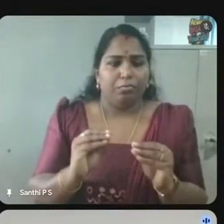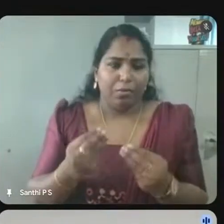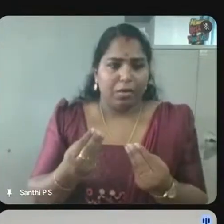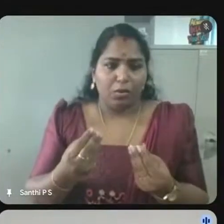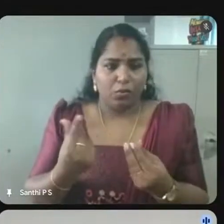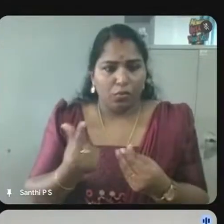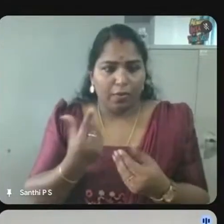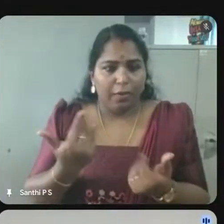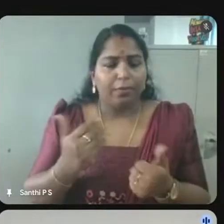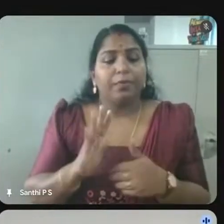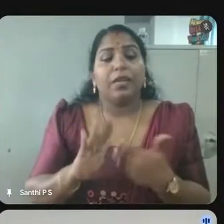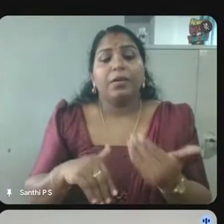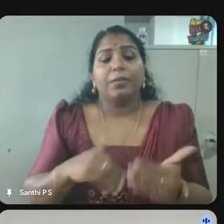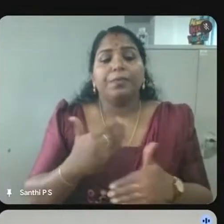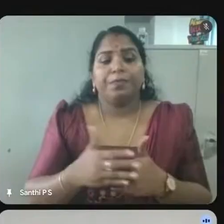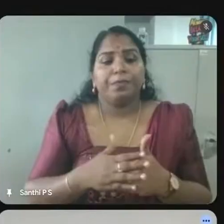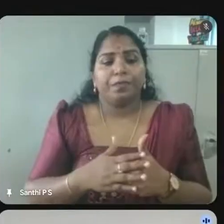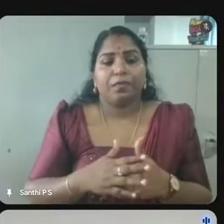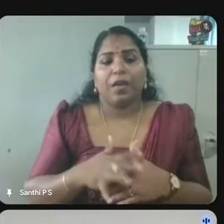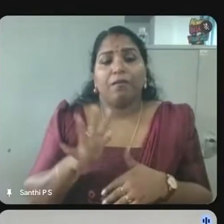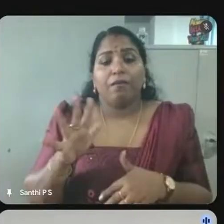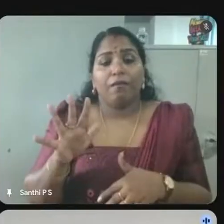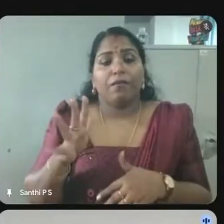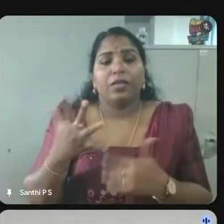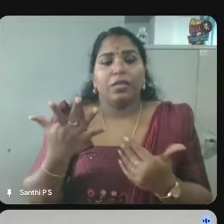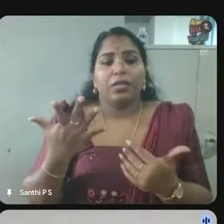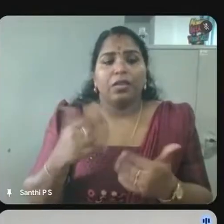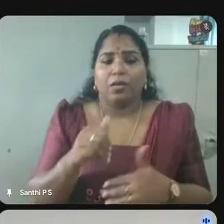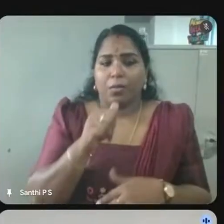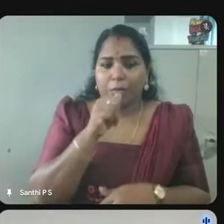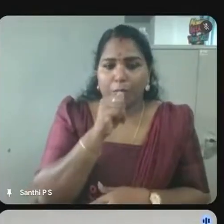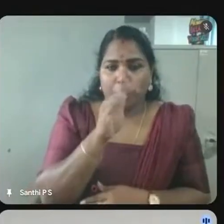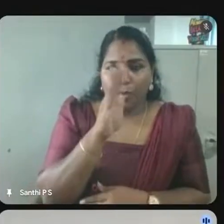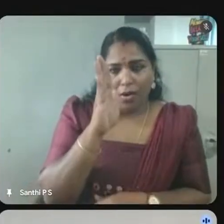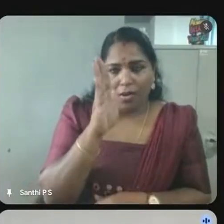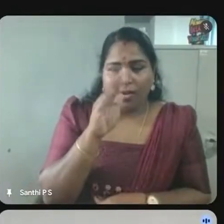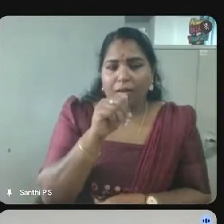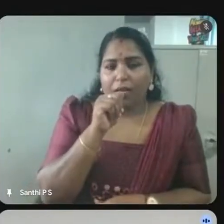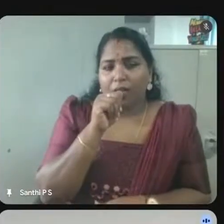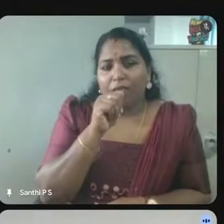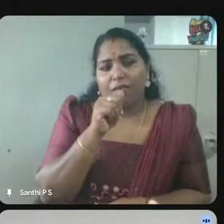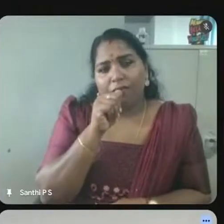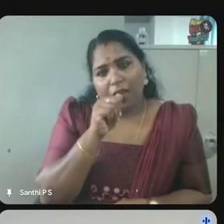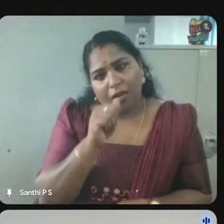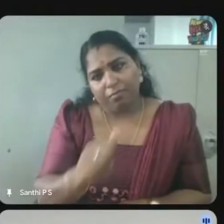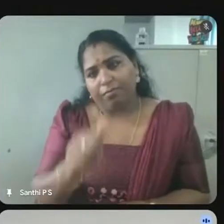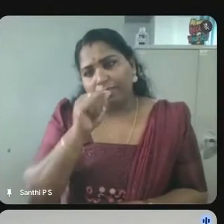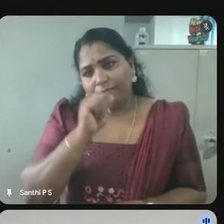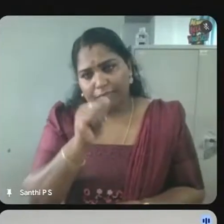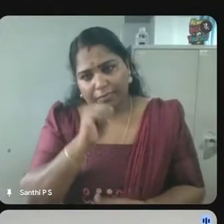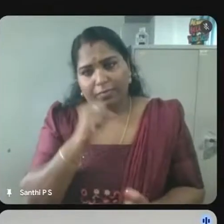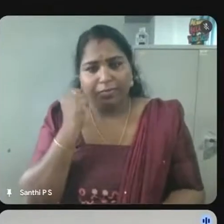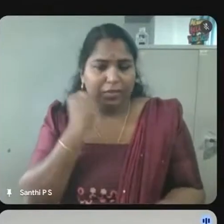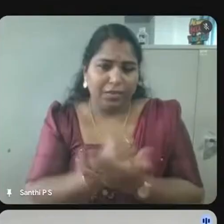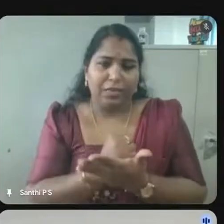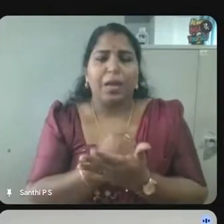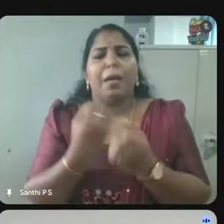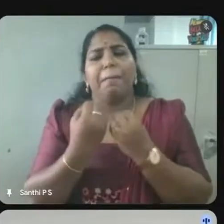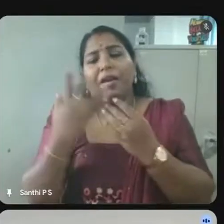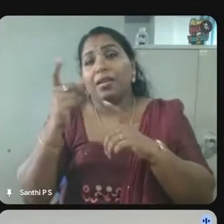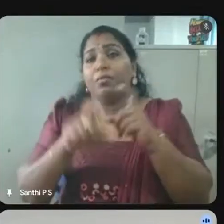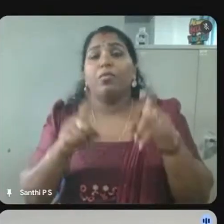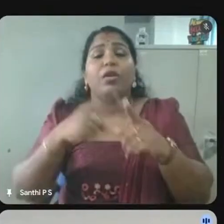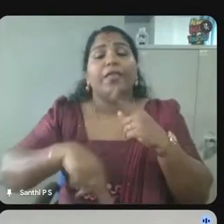പറ്റും. അതേപോലെ 5ാമത്തെ B ആണ് ബോട്ടിൽ. ഇതിൽ 2 കാര്യങ്ങളാണ്. ഒന്ന്, വെള്ളം ധാരാളം കുടിക്കണം. പലരും AC റൂമിൽ